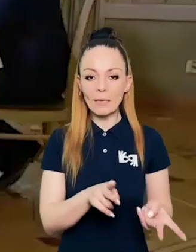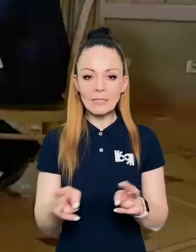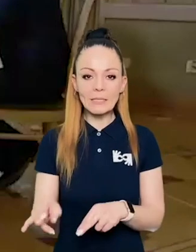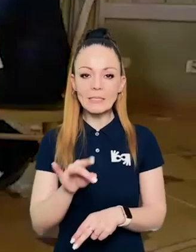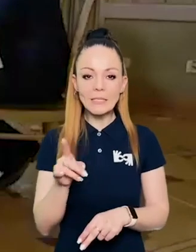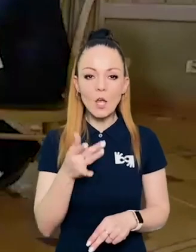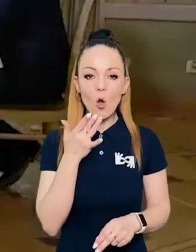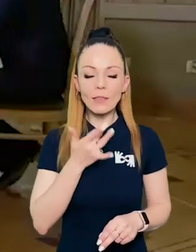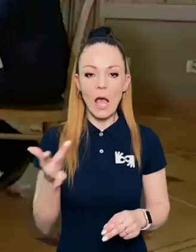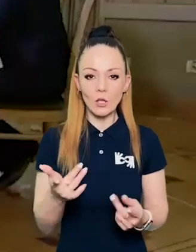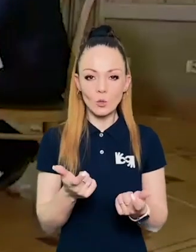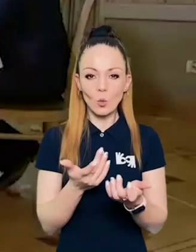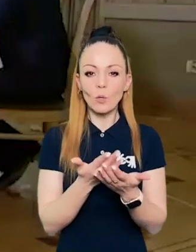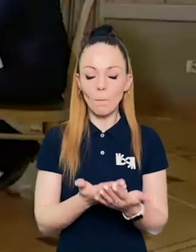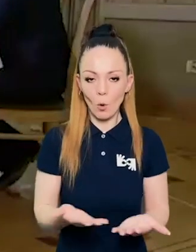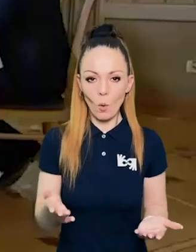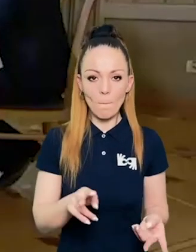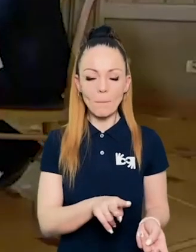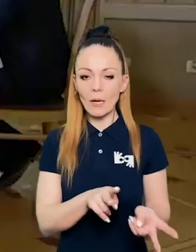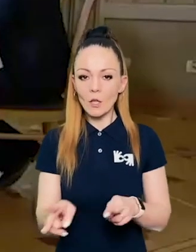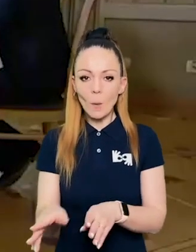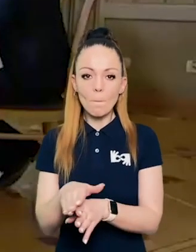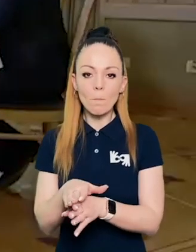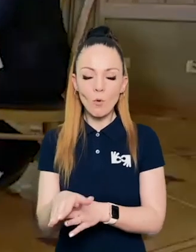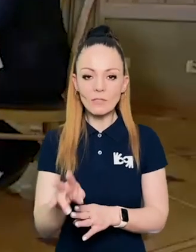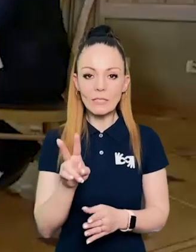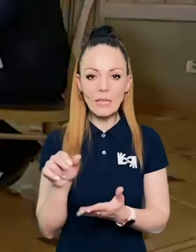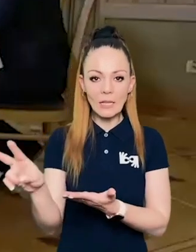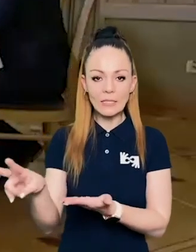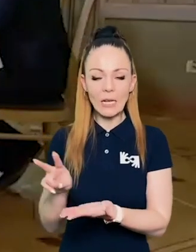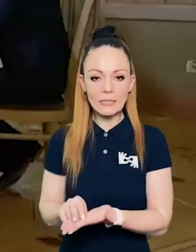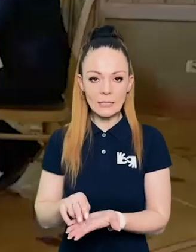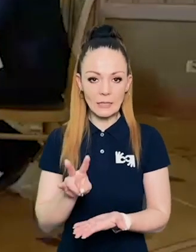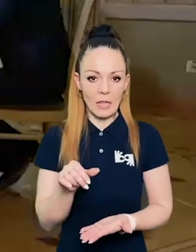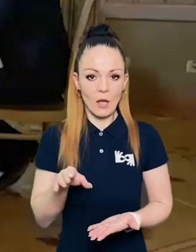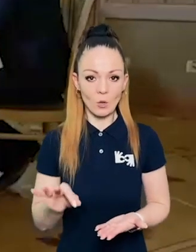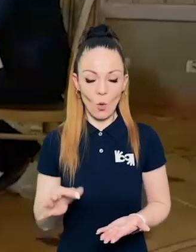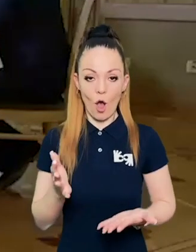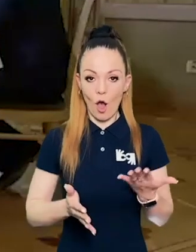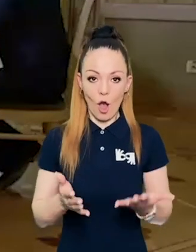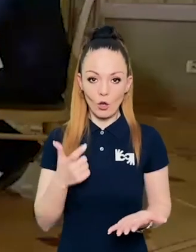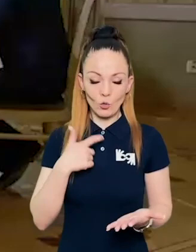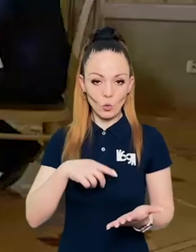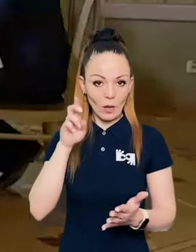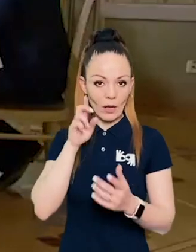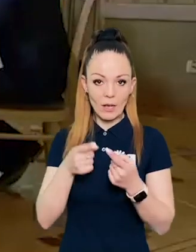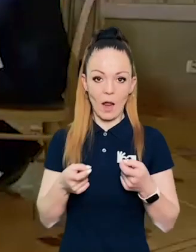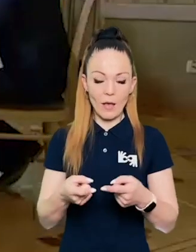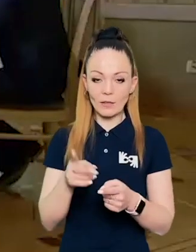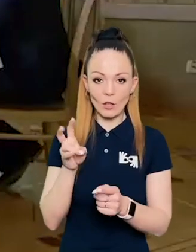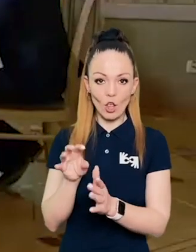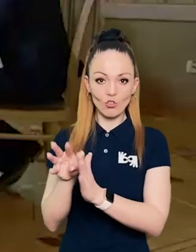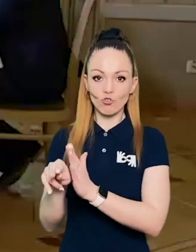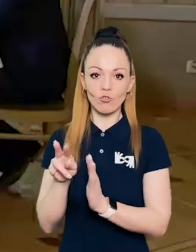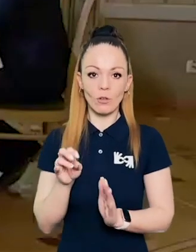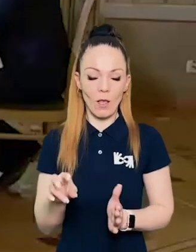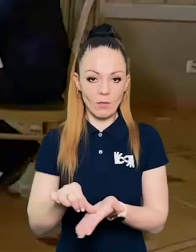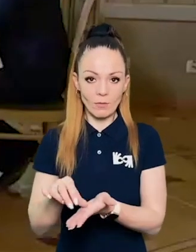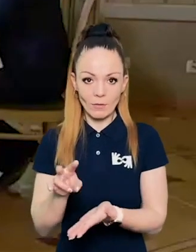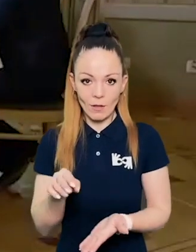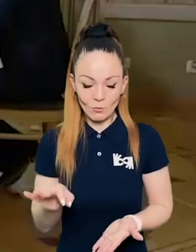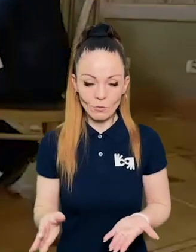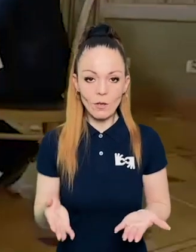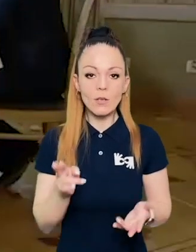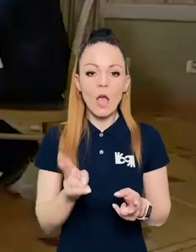нам треба перейти з радянською всією зброєю, перейти повністю на зразки НАТО. А якщо ти країна